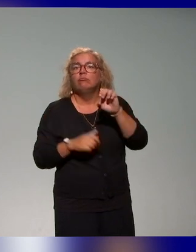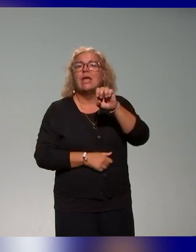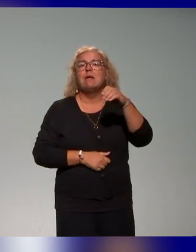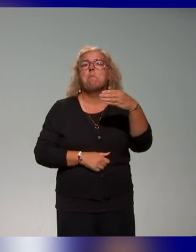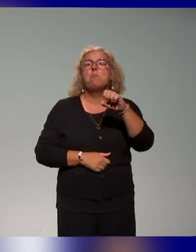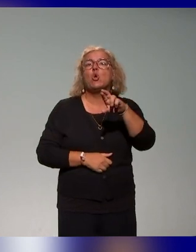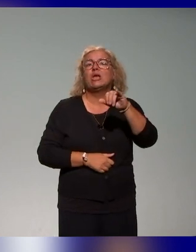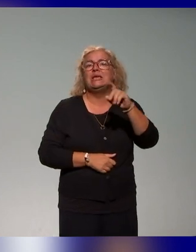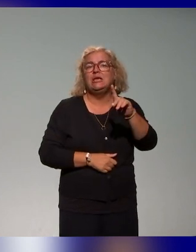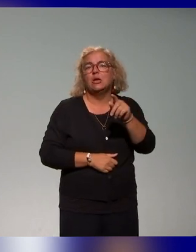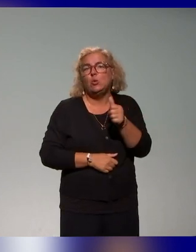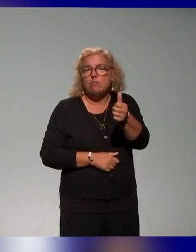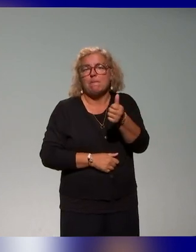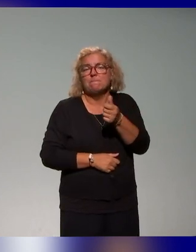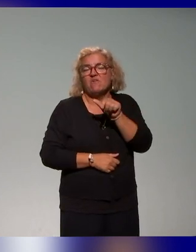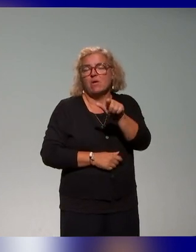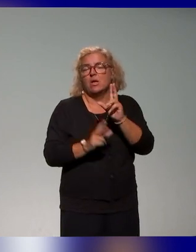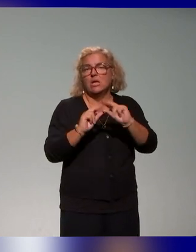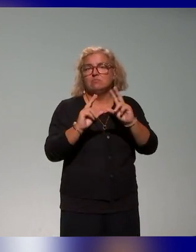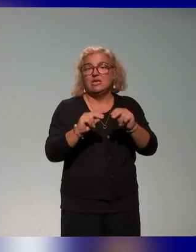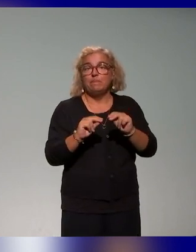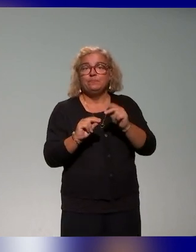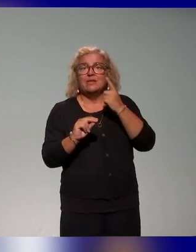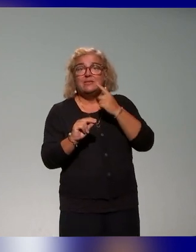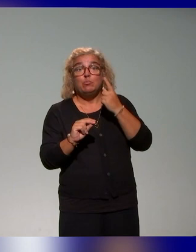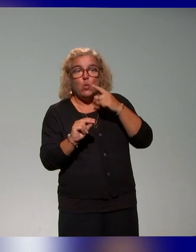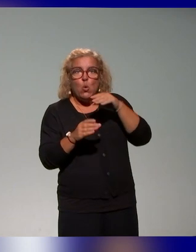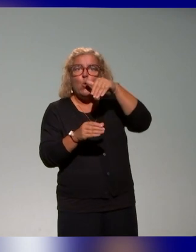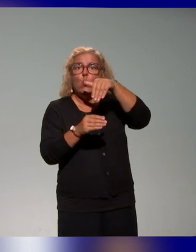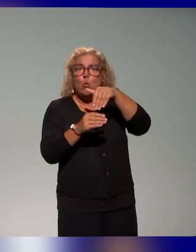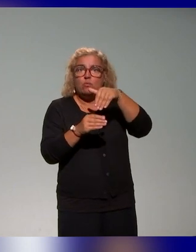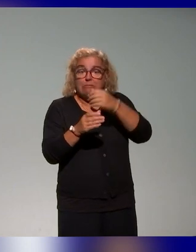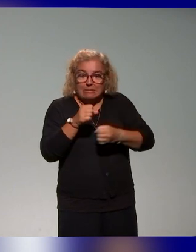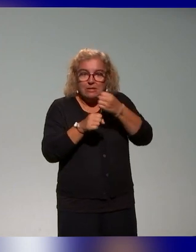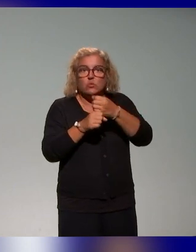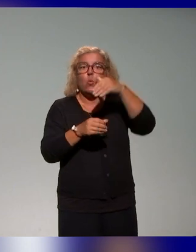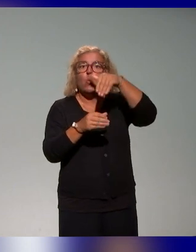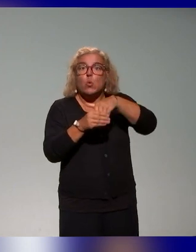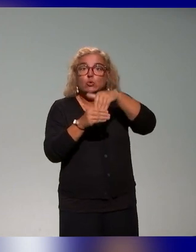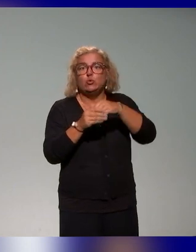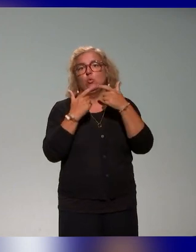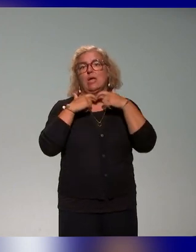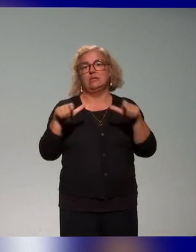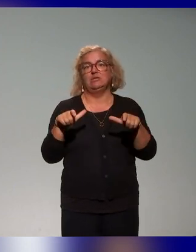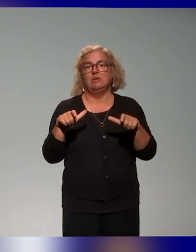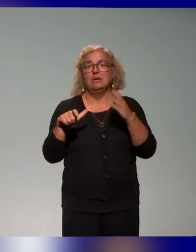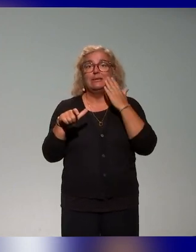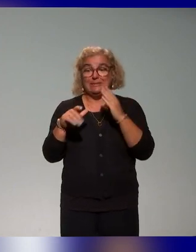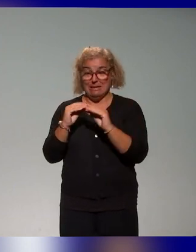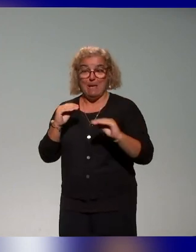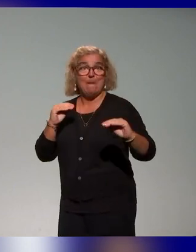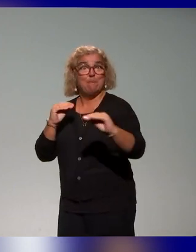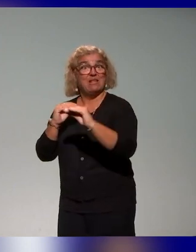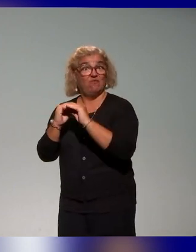aussi, de former les contributeurs à faire du contenu accessible. Parce qu'évidemment, si vous avez une plateforme accessible et du